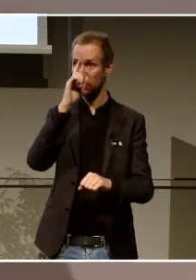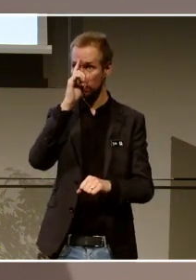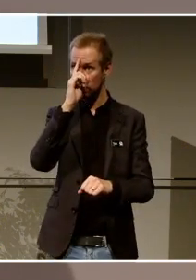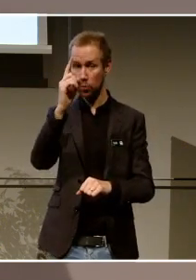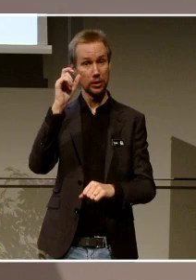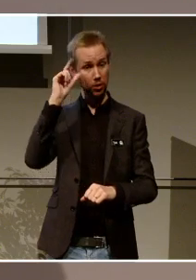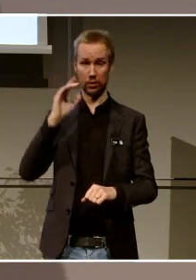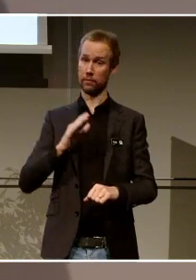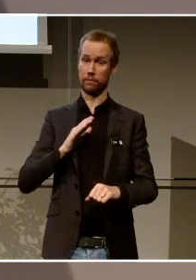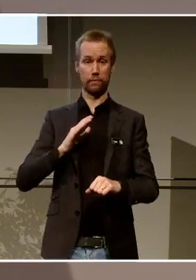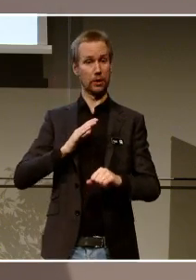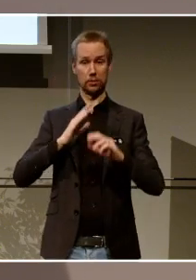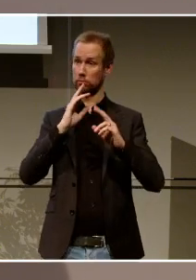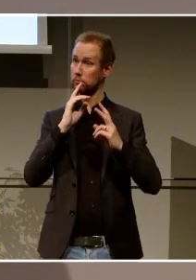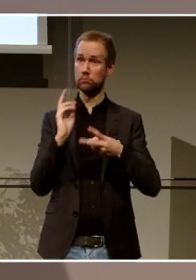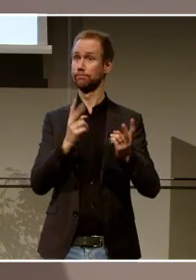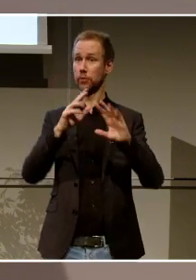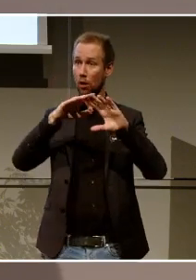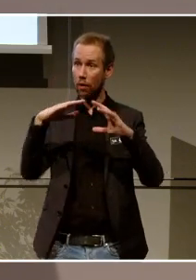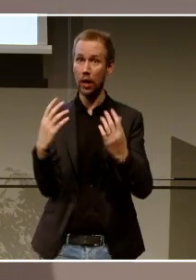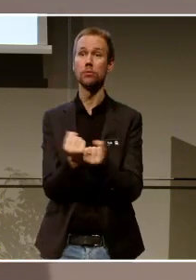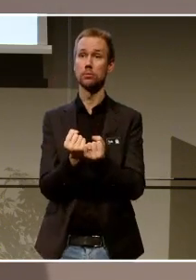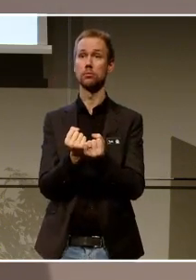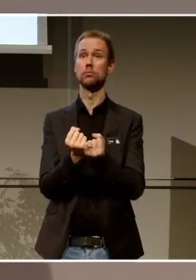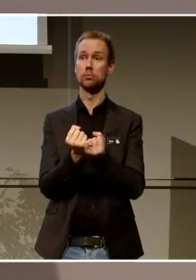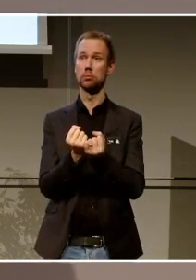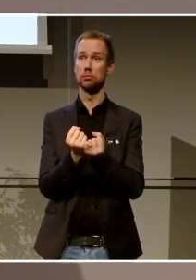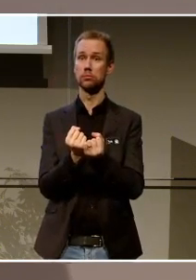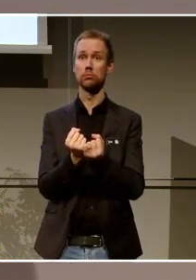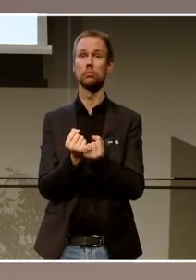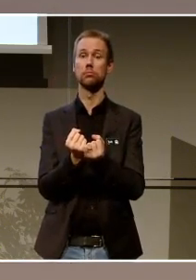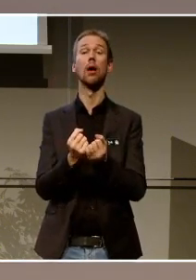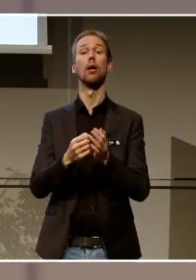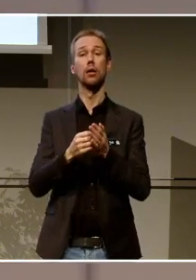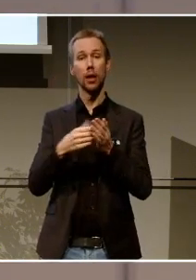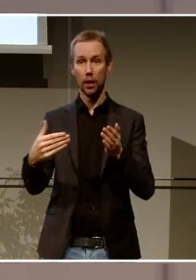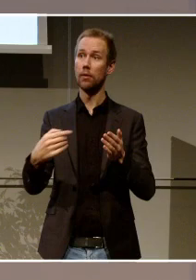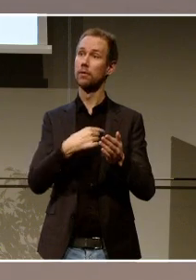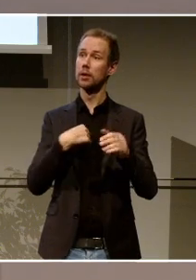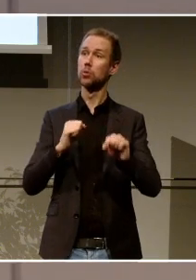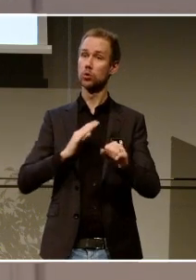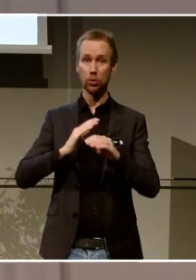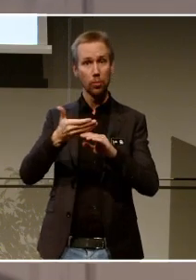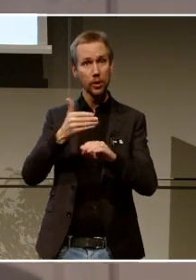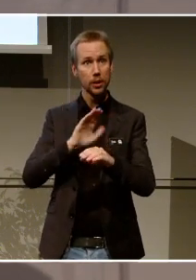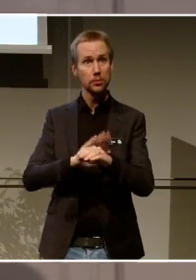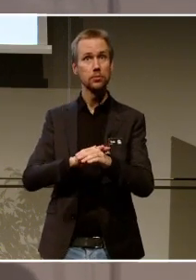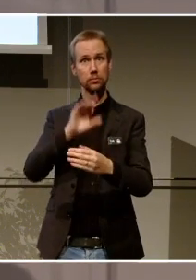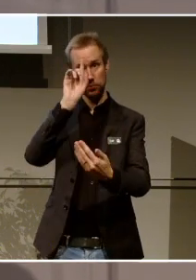tiden, överallt, och det är vårt samhälle idag. Och därför så måste vi ha kompetensen för att bygga det